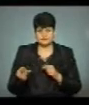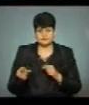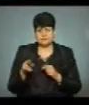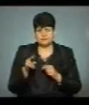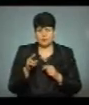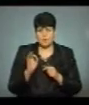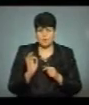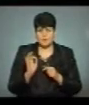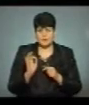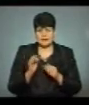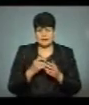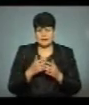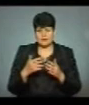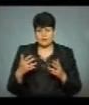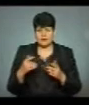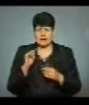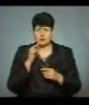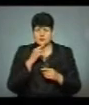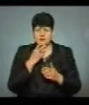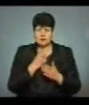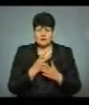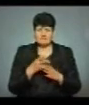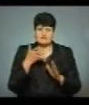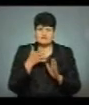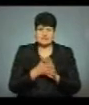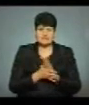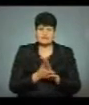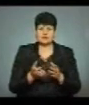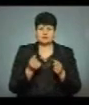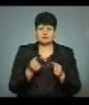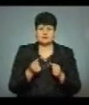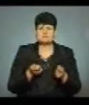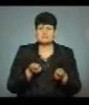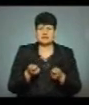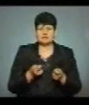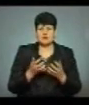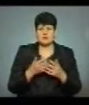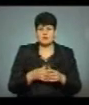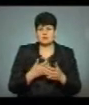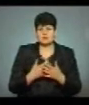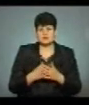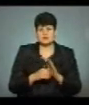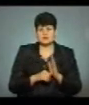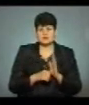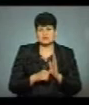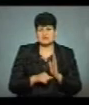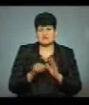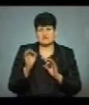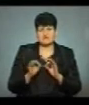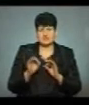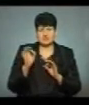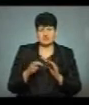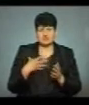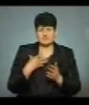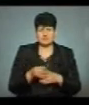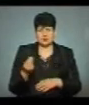По декількох економічних показниках видатки на утримання адміністративного апарату складають близько 60% від